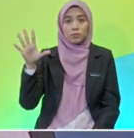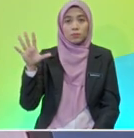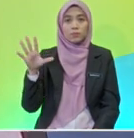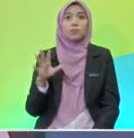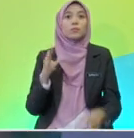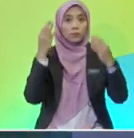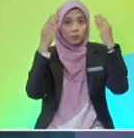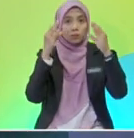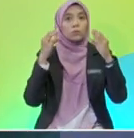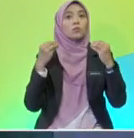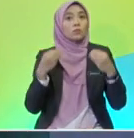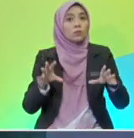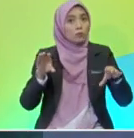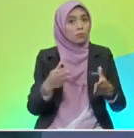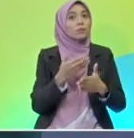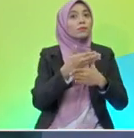bahagia